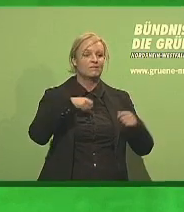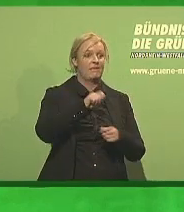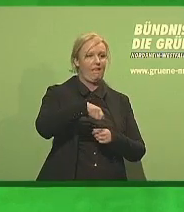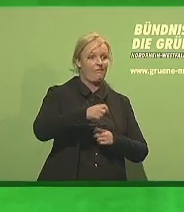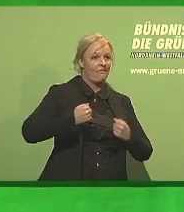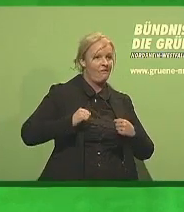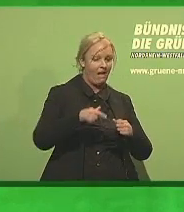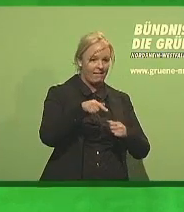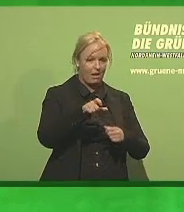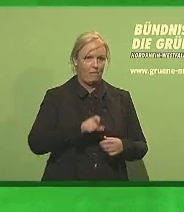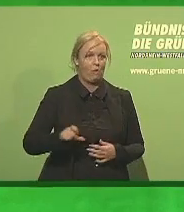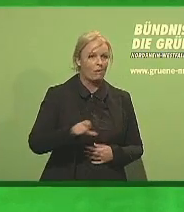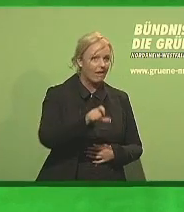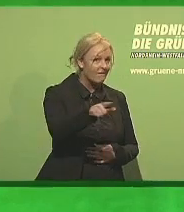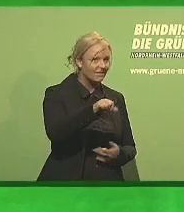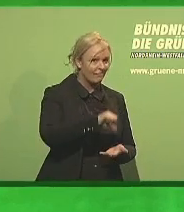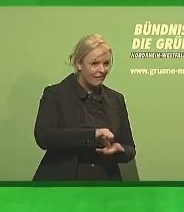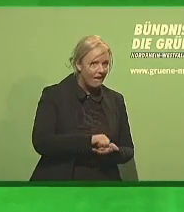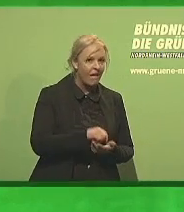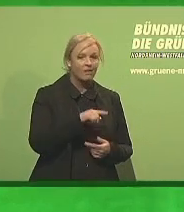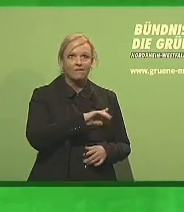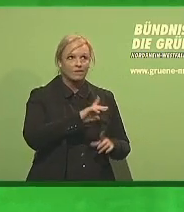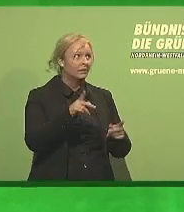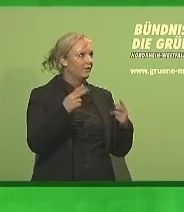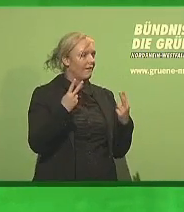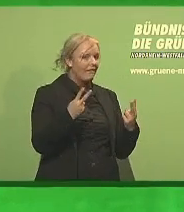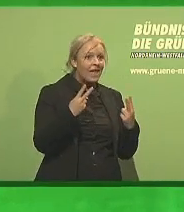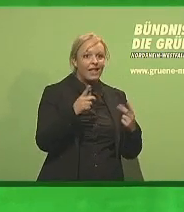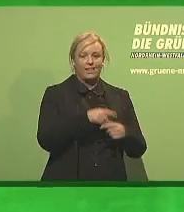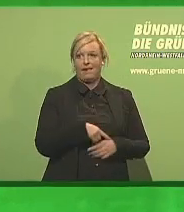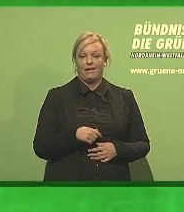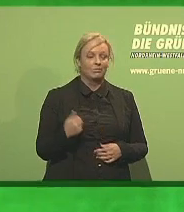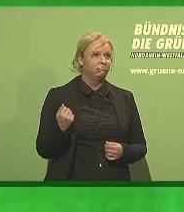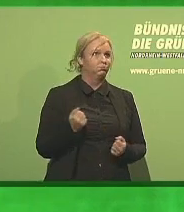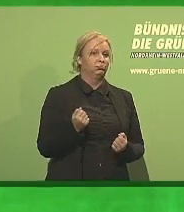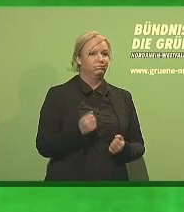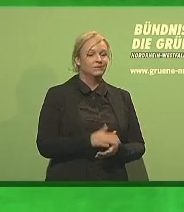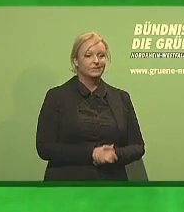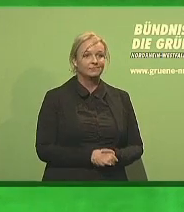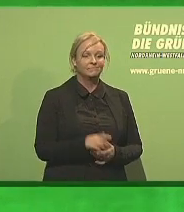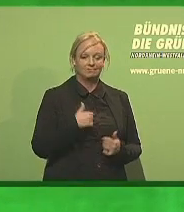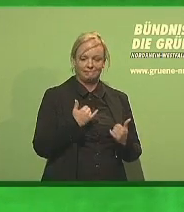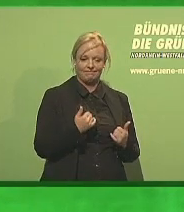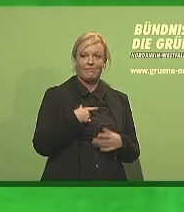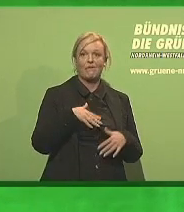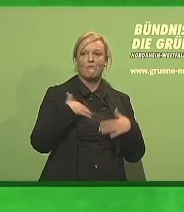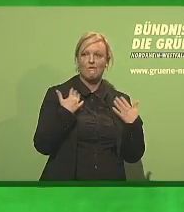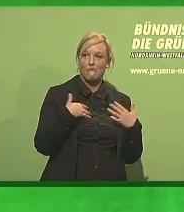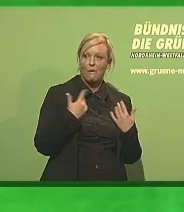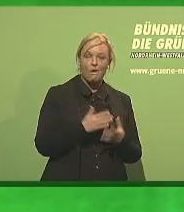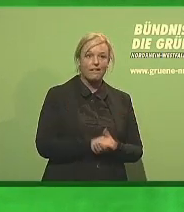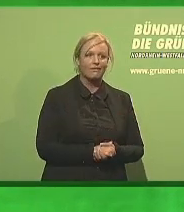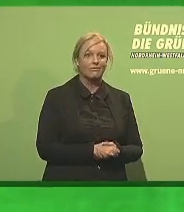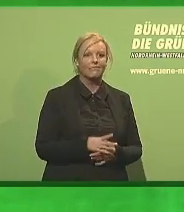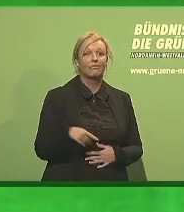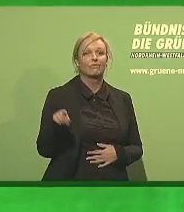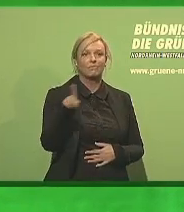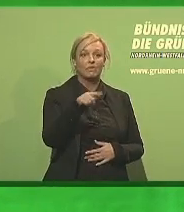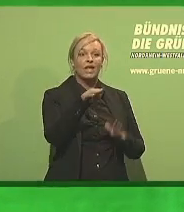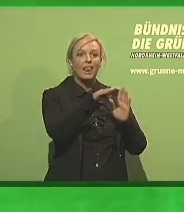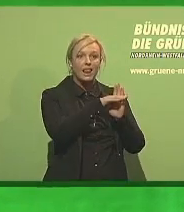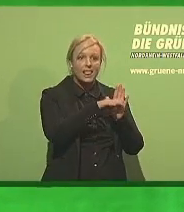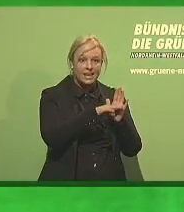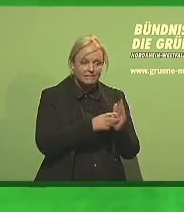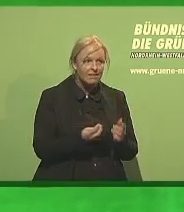NRW zentral und bedeutend. Und deswegen freue ich mich sehr, dass ihr nicht nur Listenaufstellungen